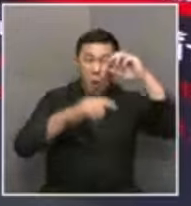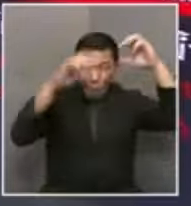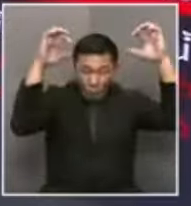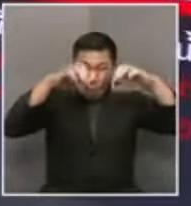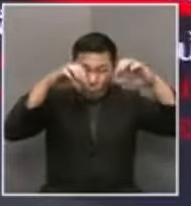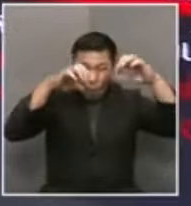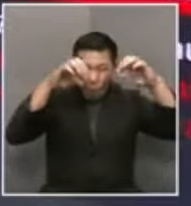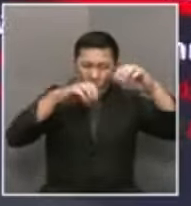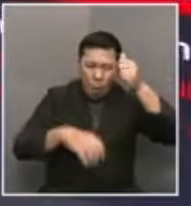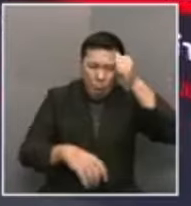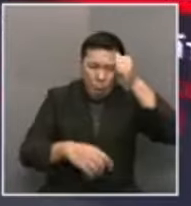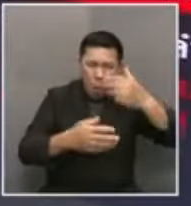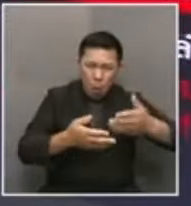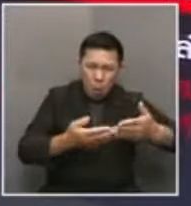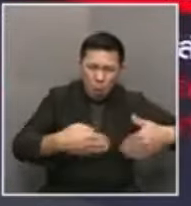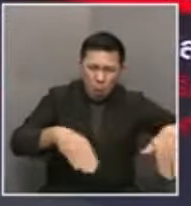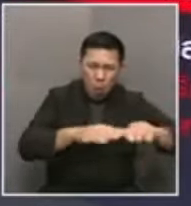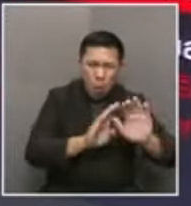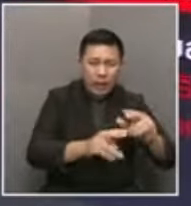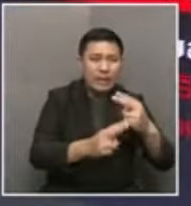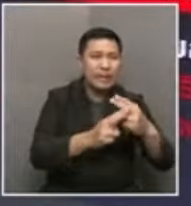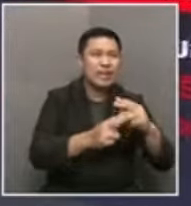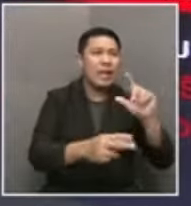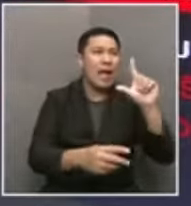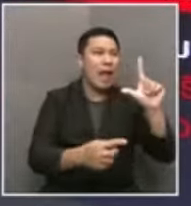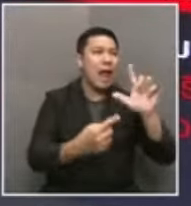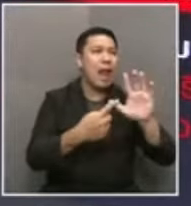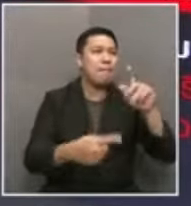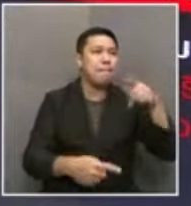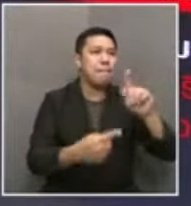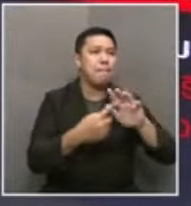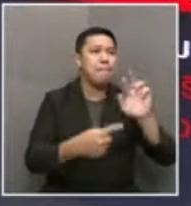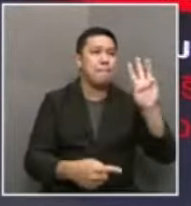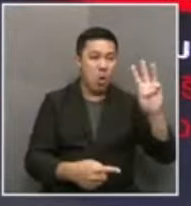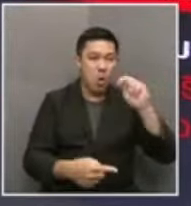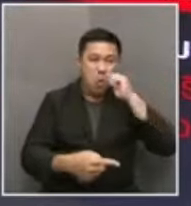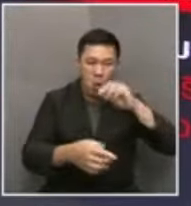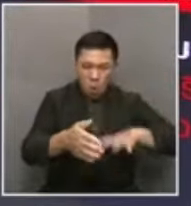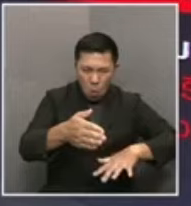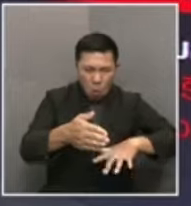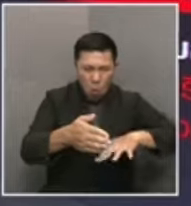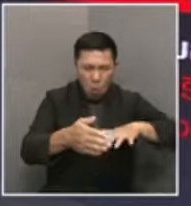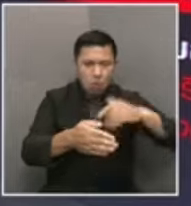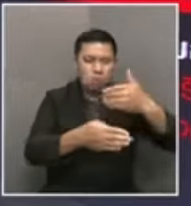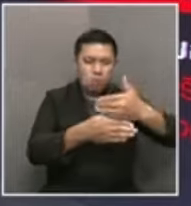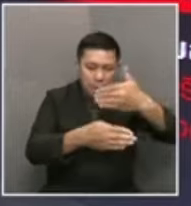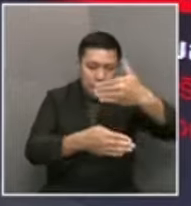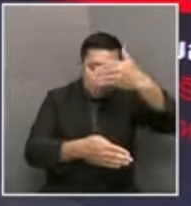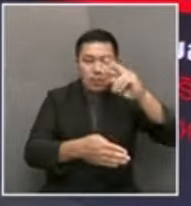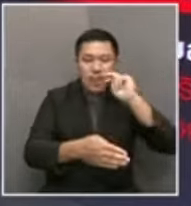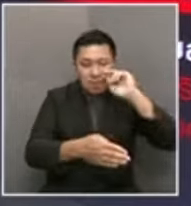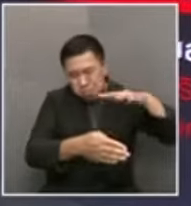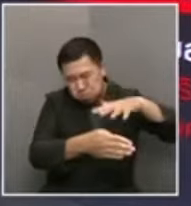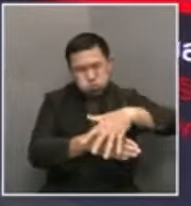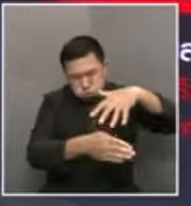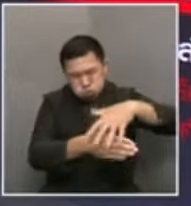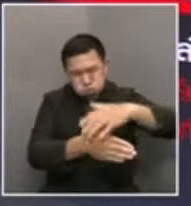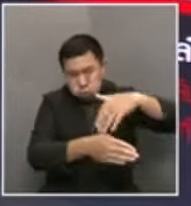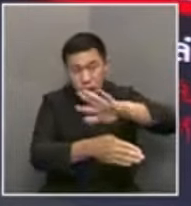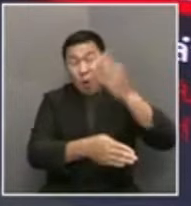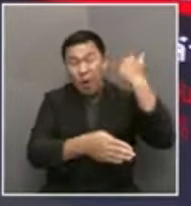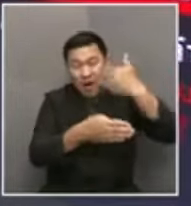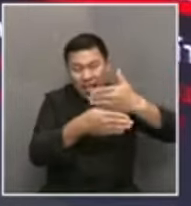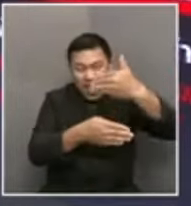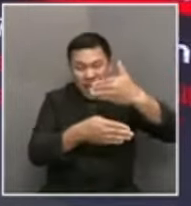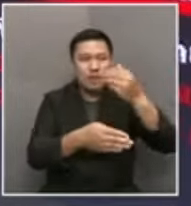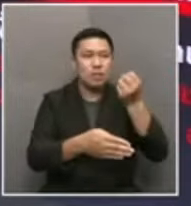ไปไหลลงอ่างค่ะที่เขื่อนลำเปาทำให้น้ำเนี่ยเพิ่มสูงขึ้นนะคะก็ต้องมีการปรับเพิ่มการระบายน้ำจากเดิมค่ะ